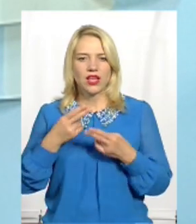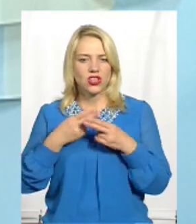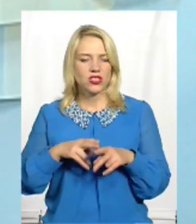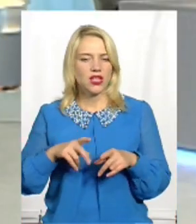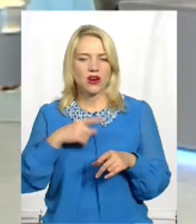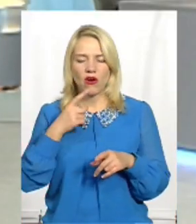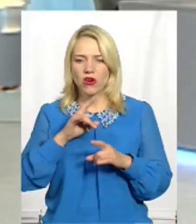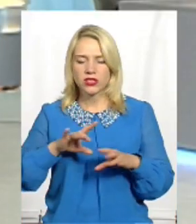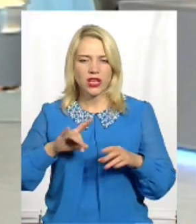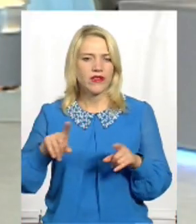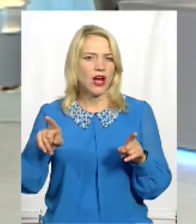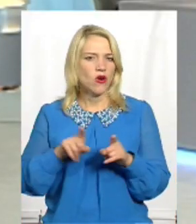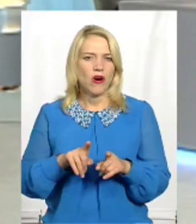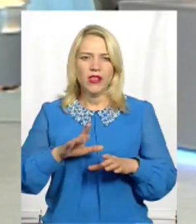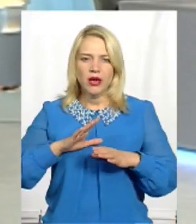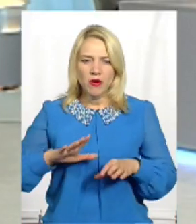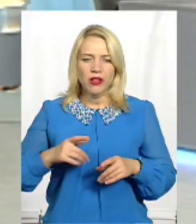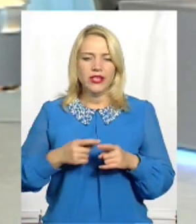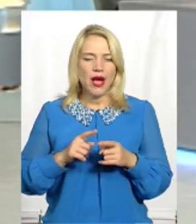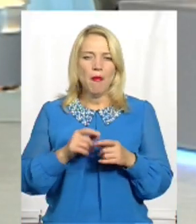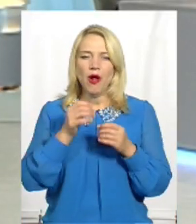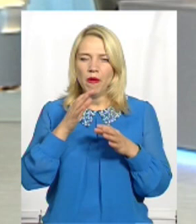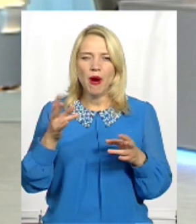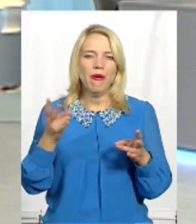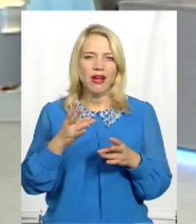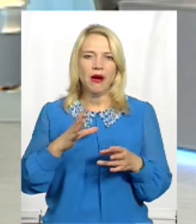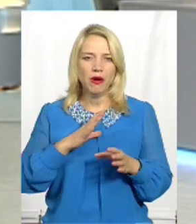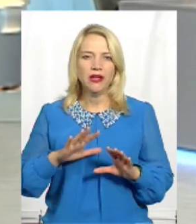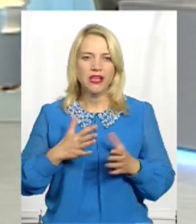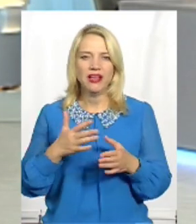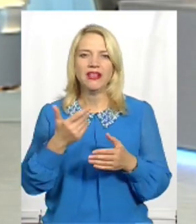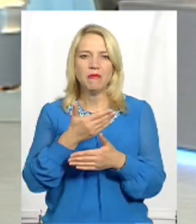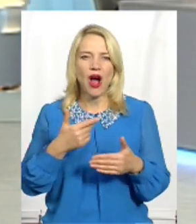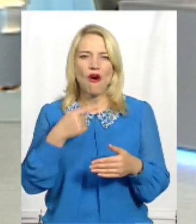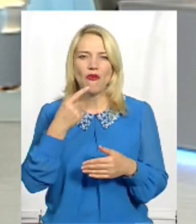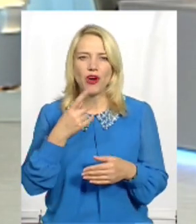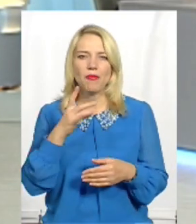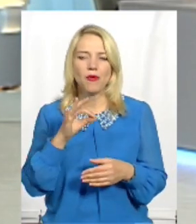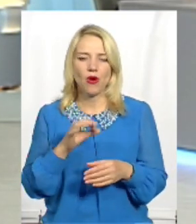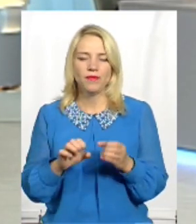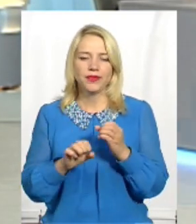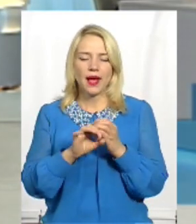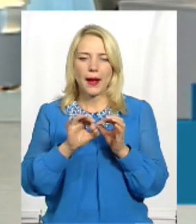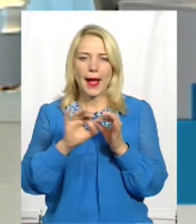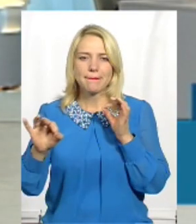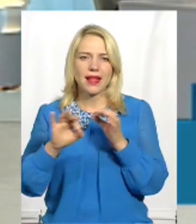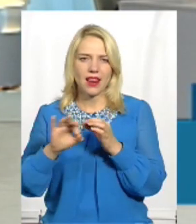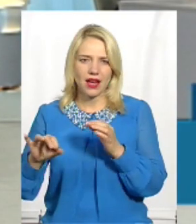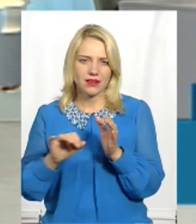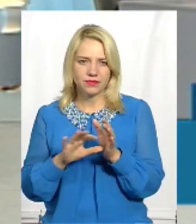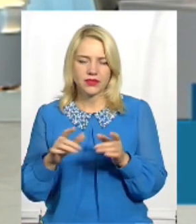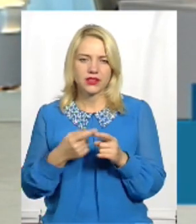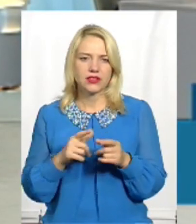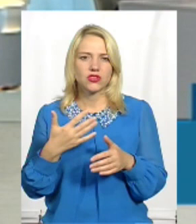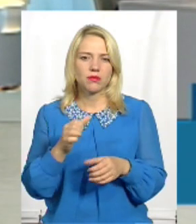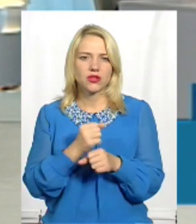було. Але по-любому це мало коли статися, тому що ми говорили сьогодні про кабелі, які вже слугують свій третій